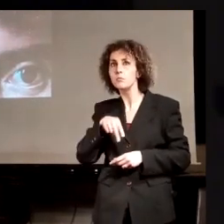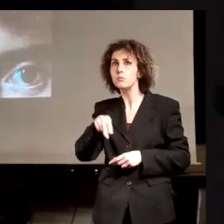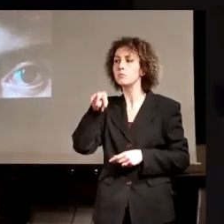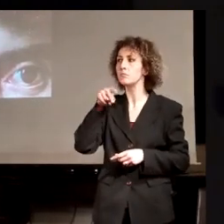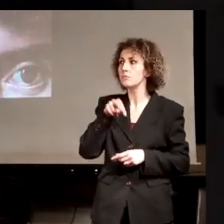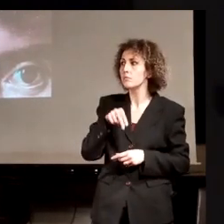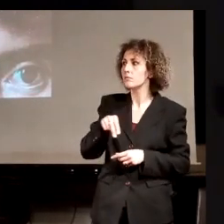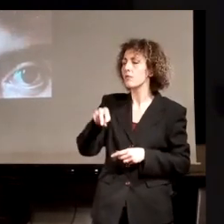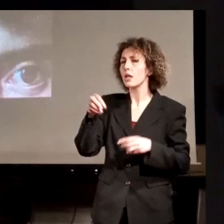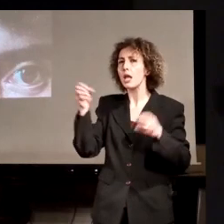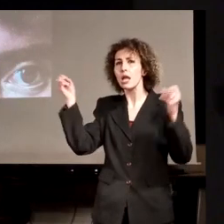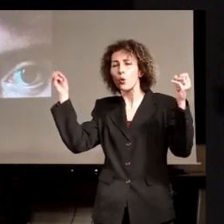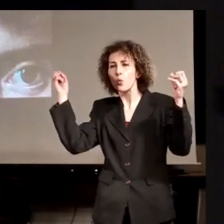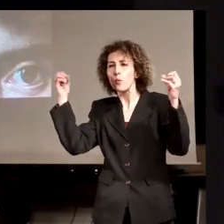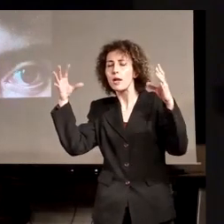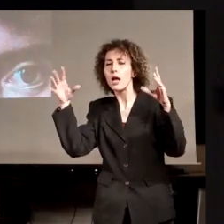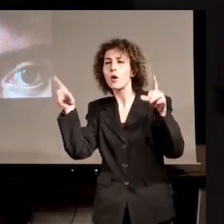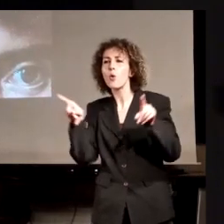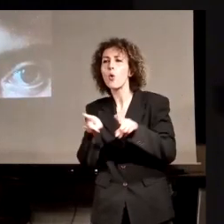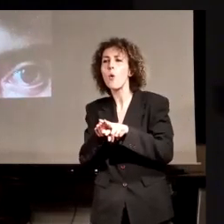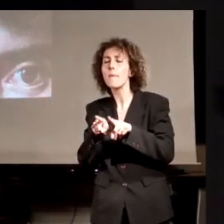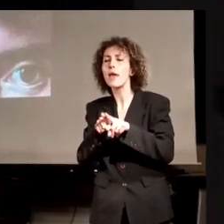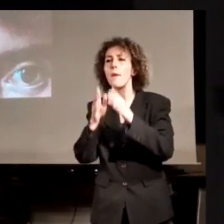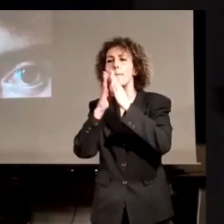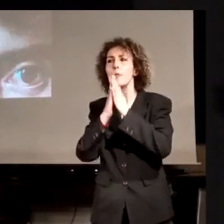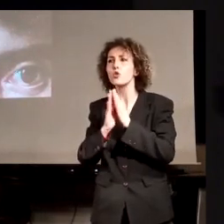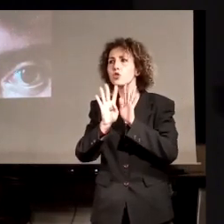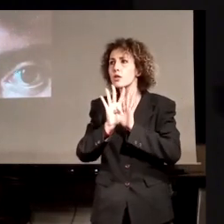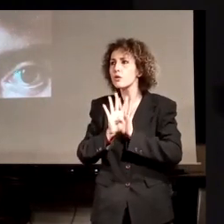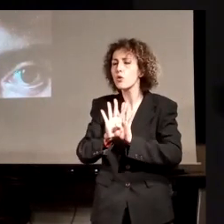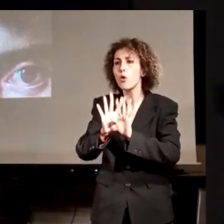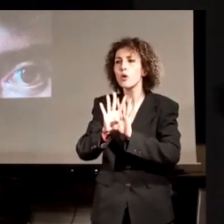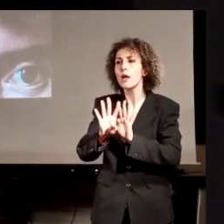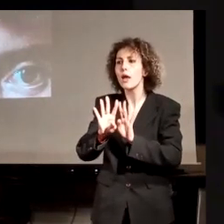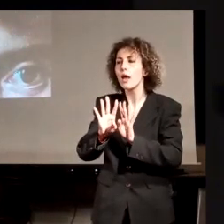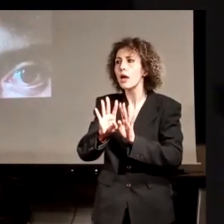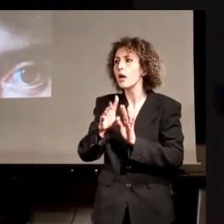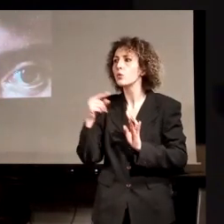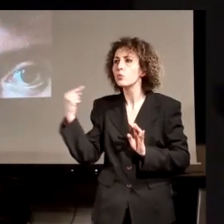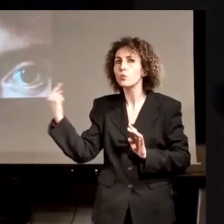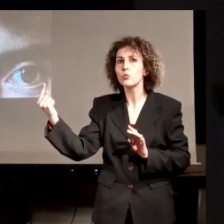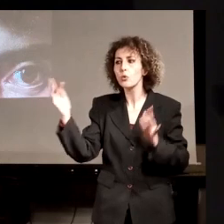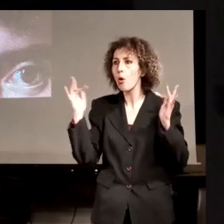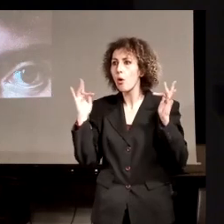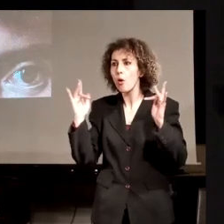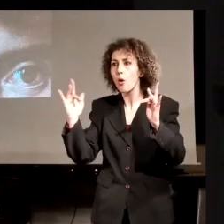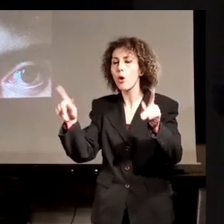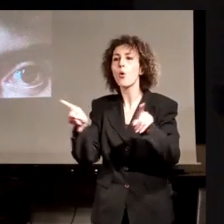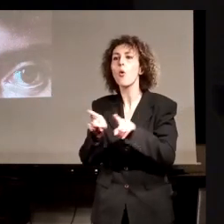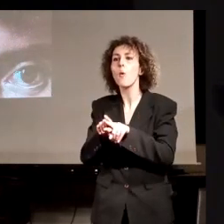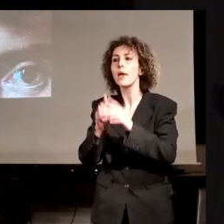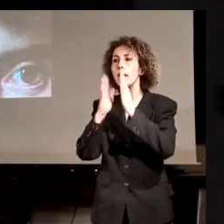illuminato come per una processione e tutto deserto come in una